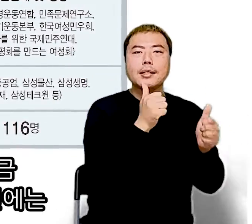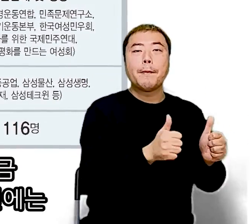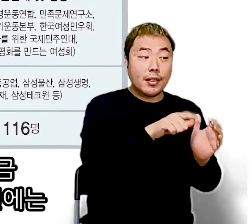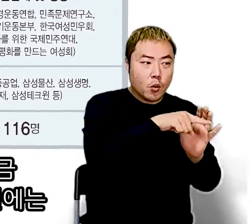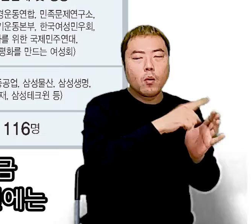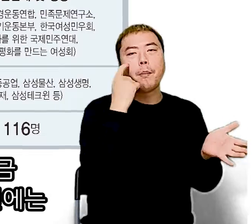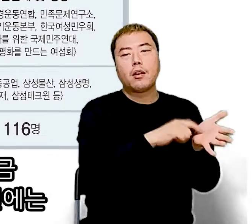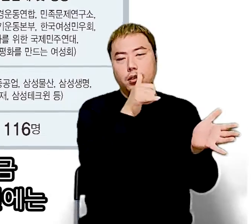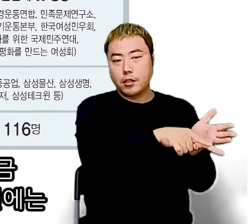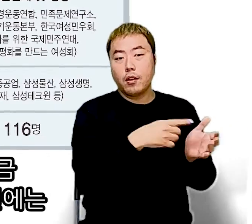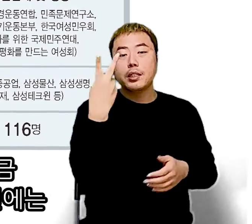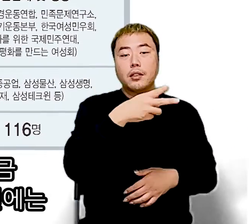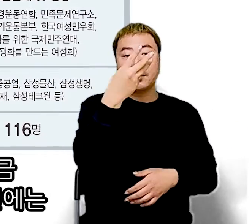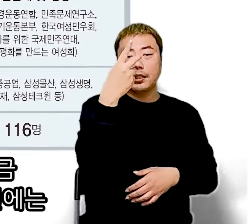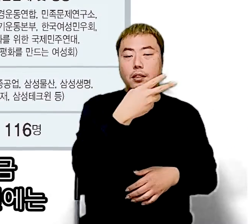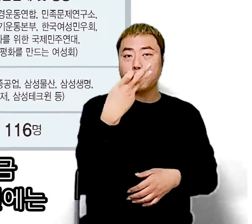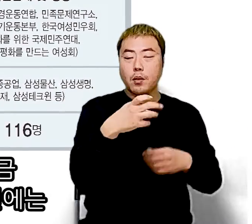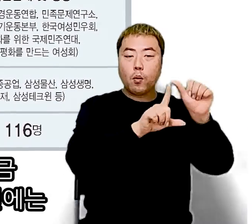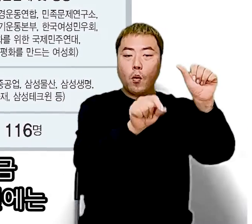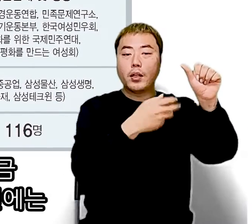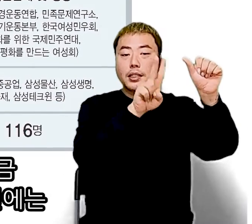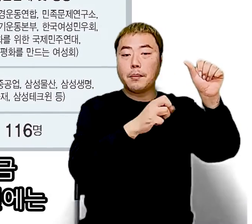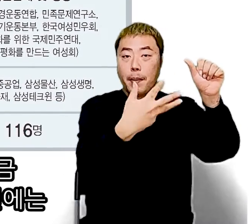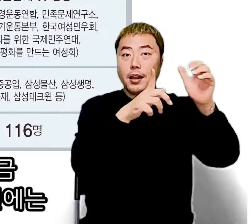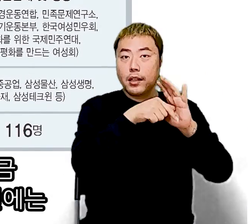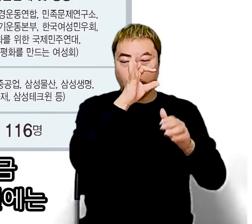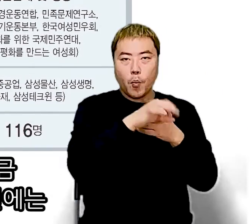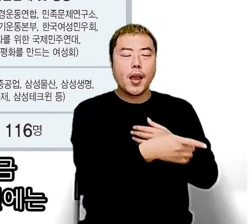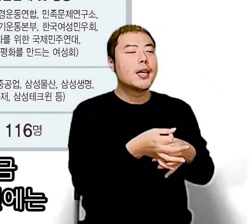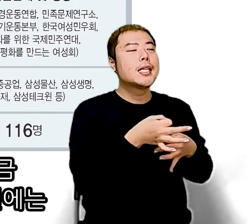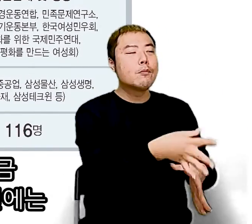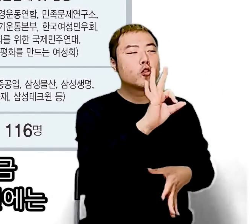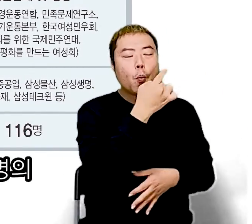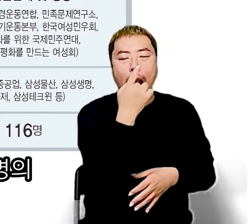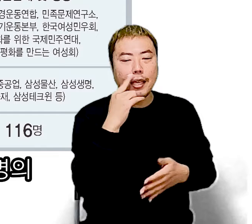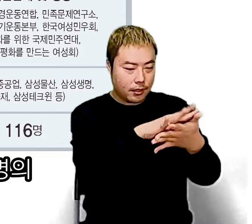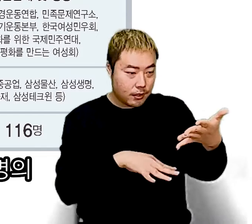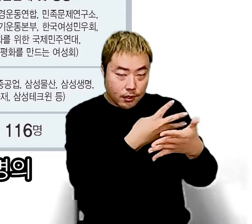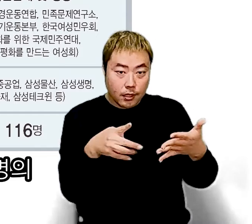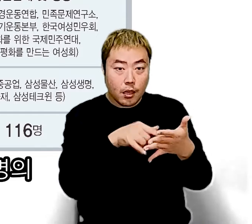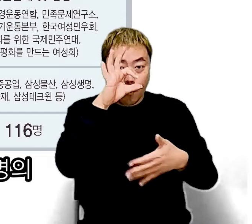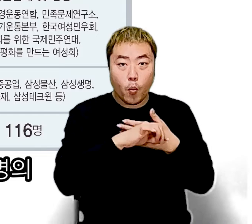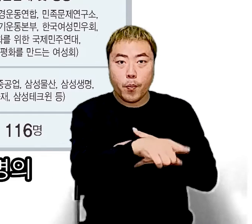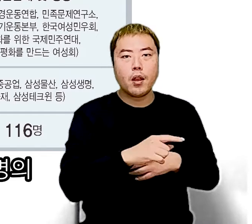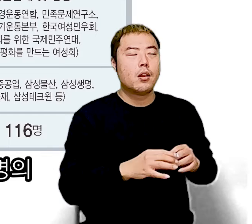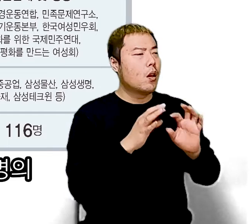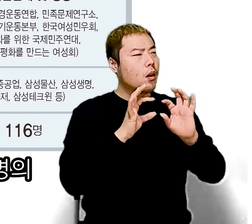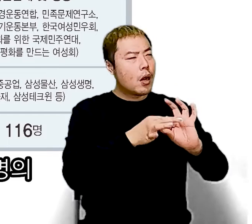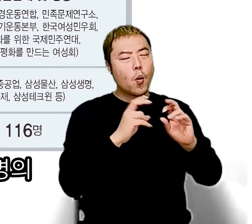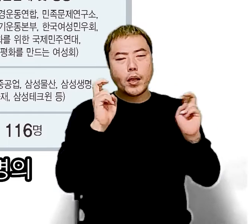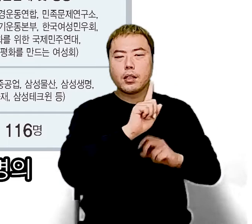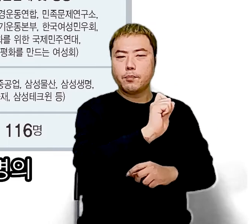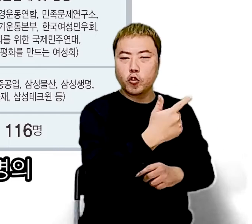제출되었는데요. 2013년 5월 28일 기부금 확인 결과라는 제목의 문건에는 16개 계열사